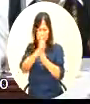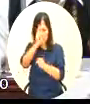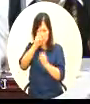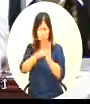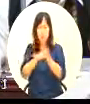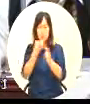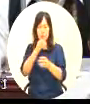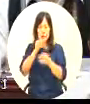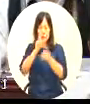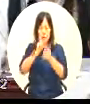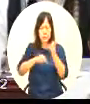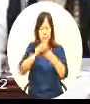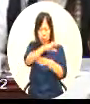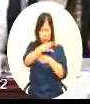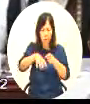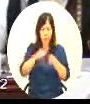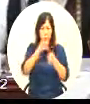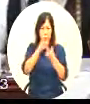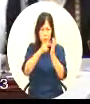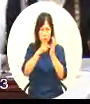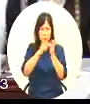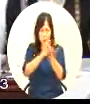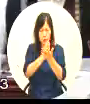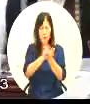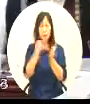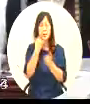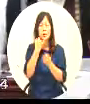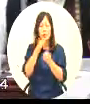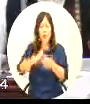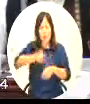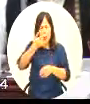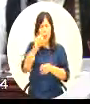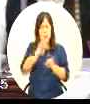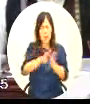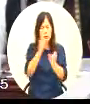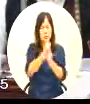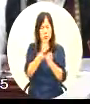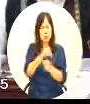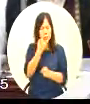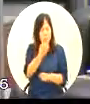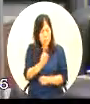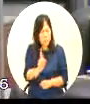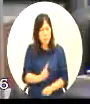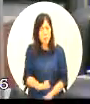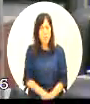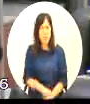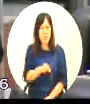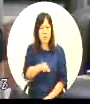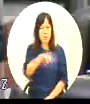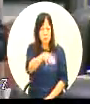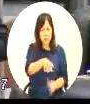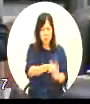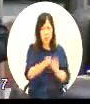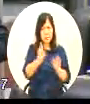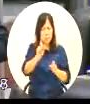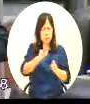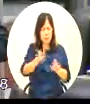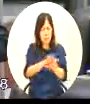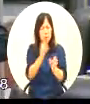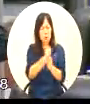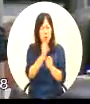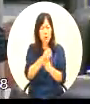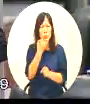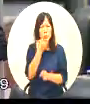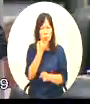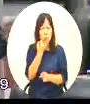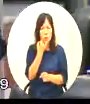明书那就可以去进行了，所以我们希望、就是、 好啦，最快什么时候可以开工啊？我们这一站 这一站的话目前是预计就是